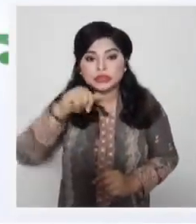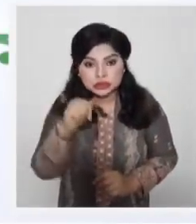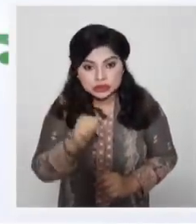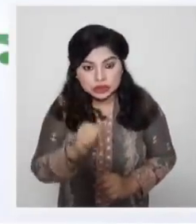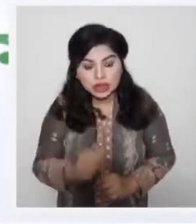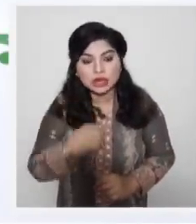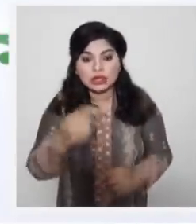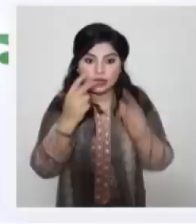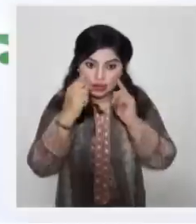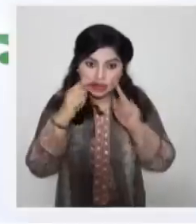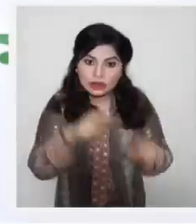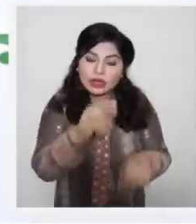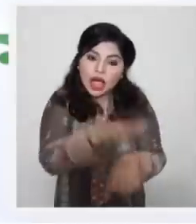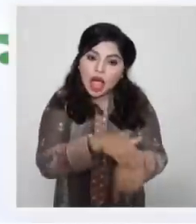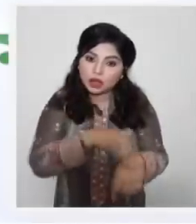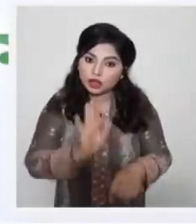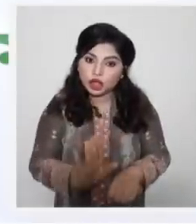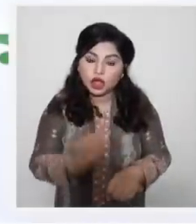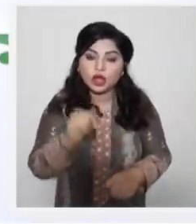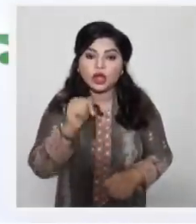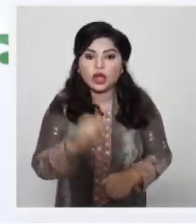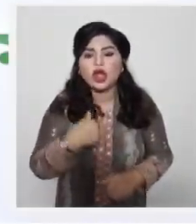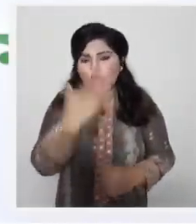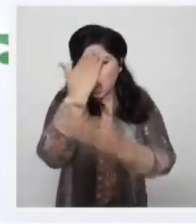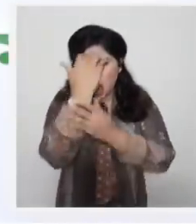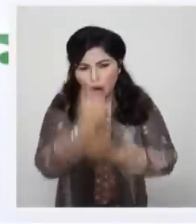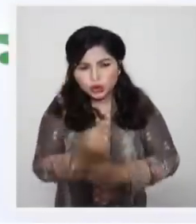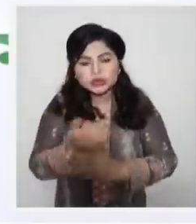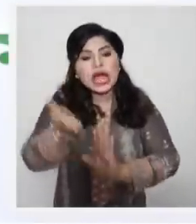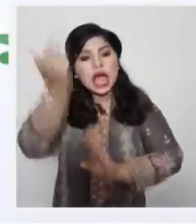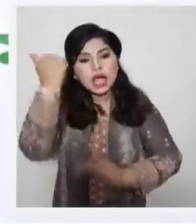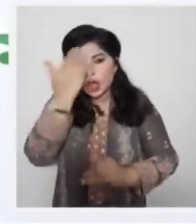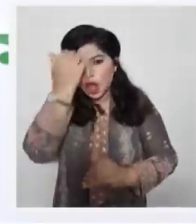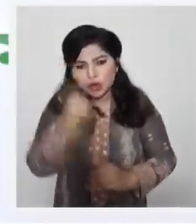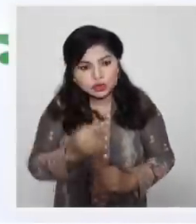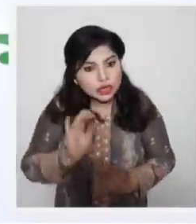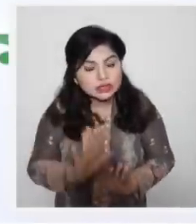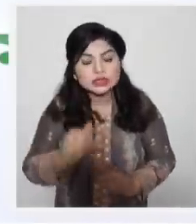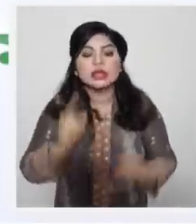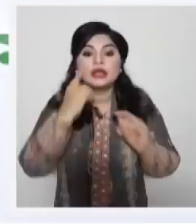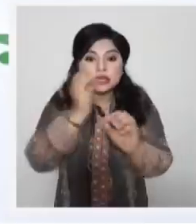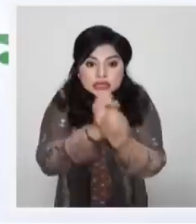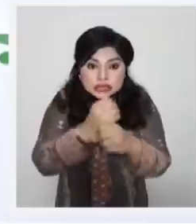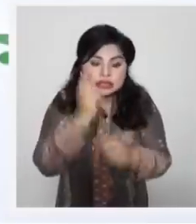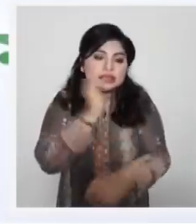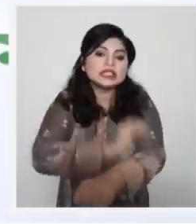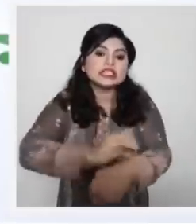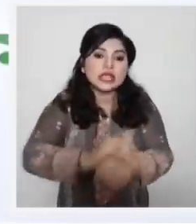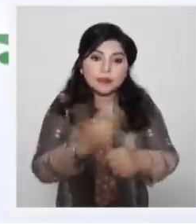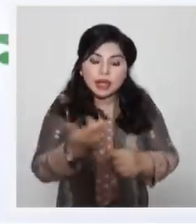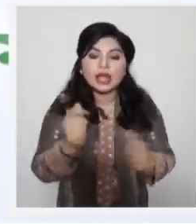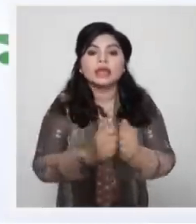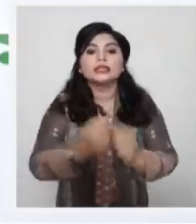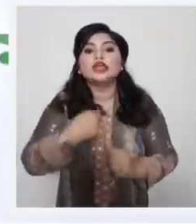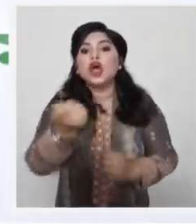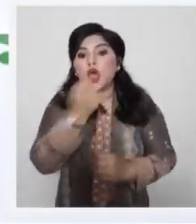যারা আছেন তারা খেয়াল রাখবেন। আমাদের বয়োজ্যেষ্ঠ মানুষদের প্রতিও বিশেষভাবে খেয়াল রাখতে হবে এবং যাদের মধ্যে অসংক্রামক ব্যাধি